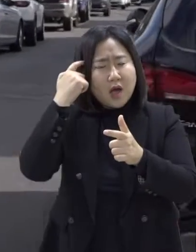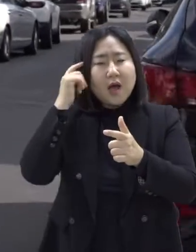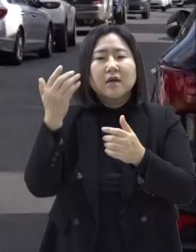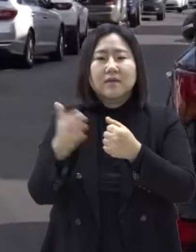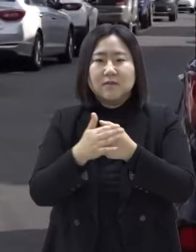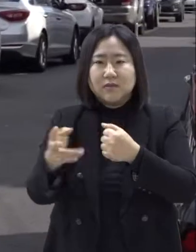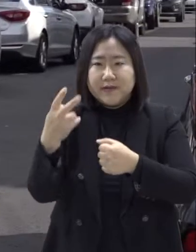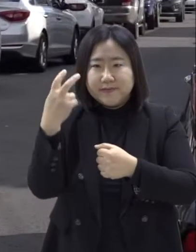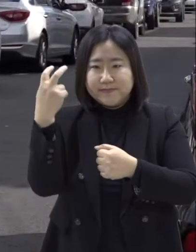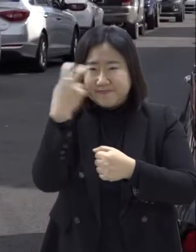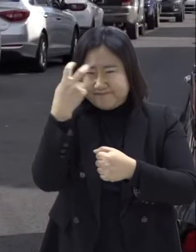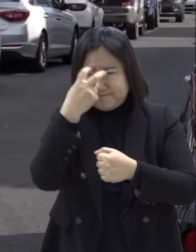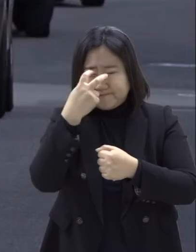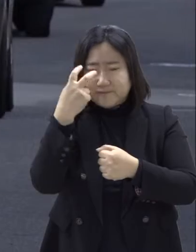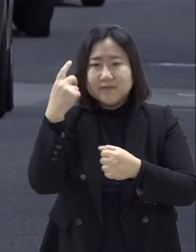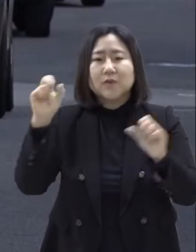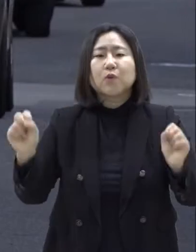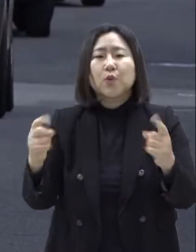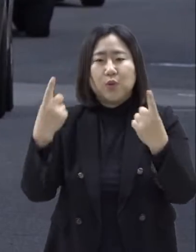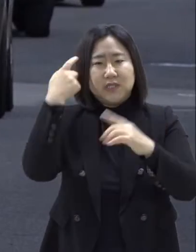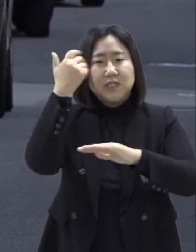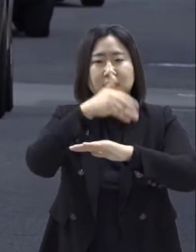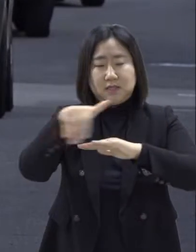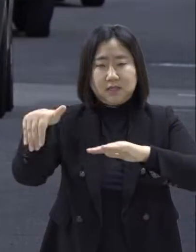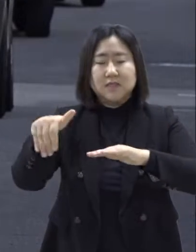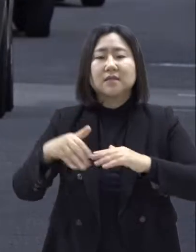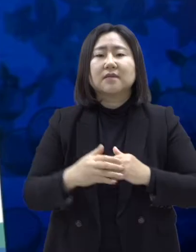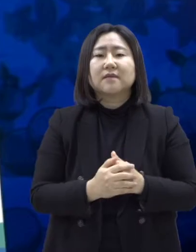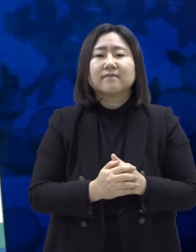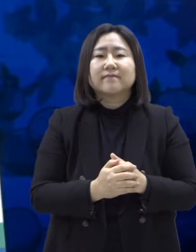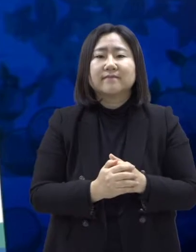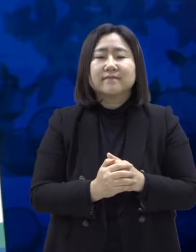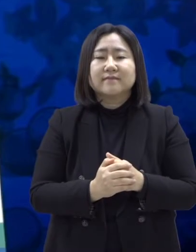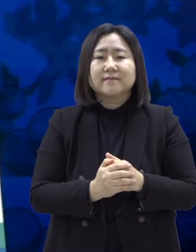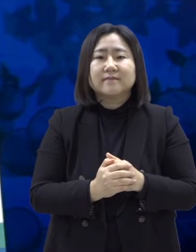주정차 단속도 병행할 예정입니다.